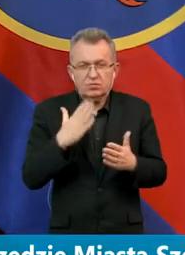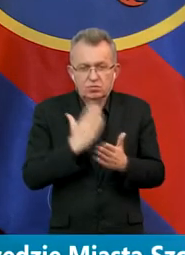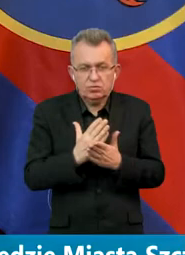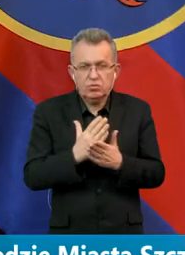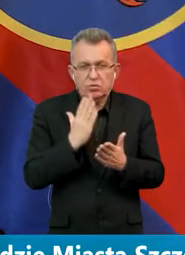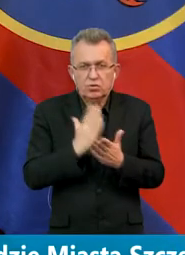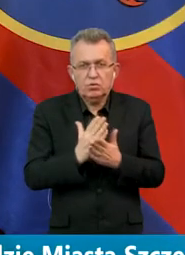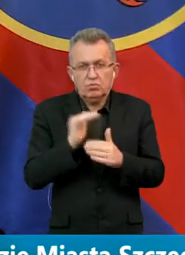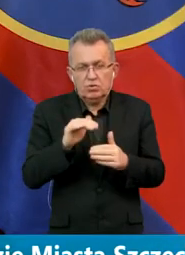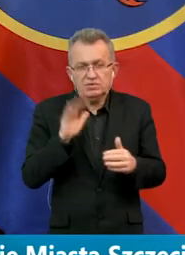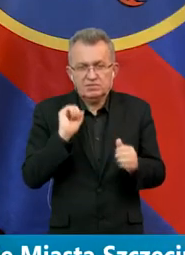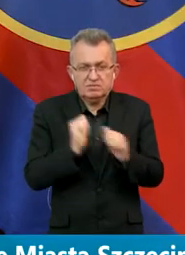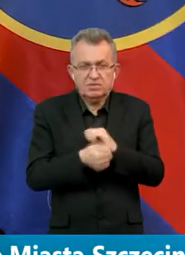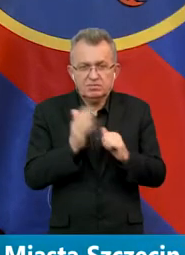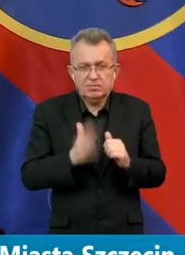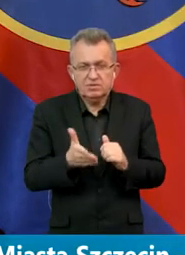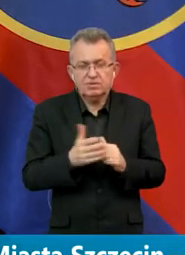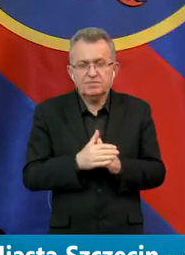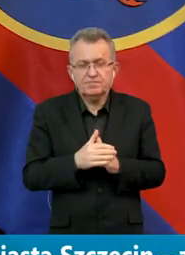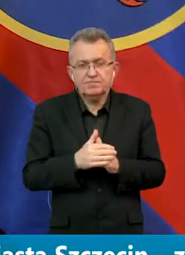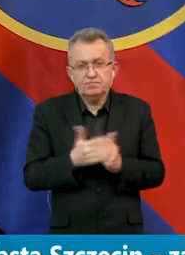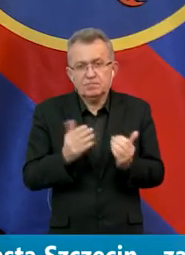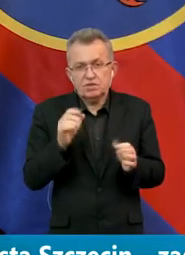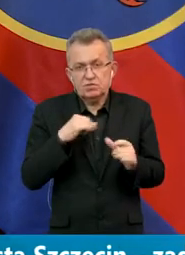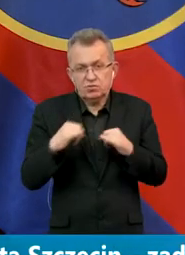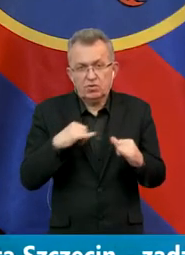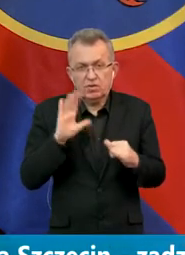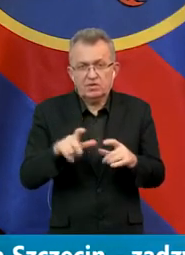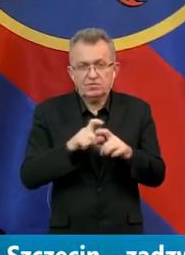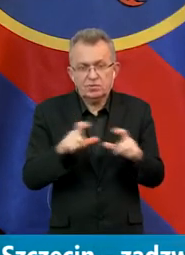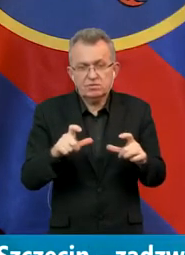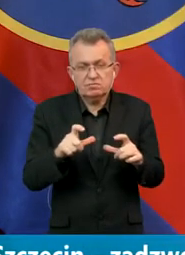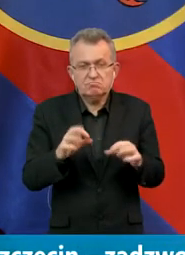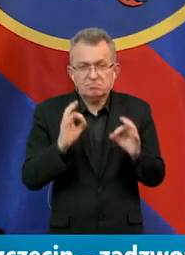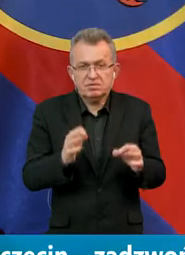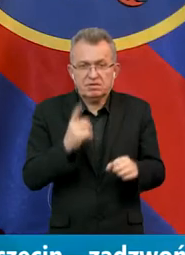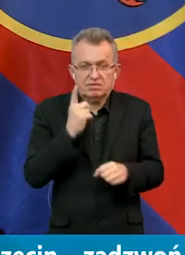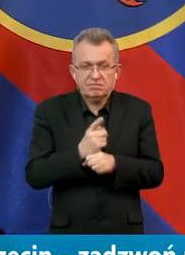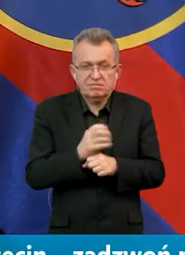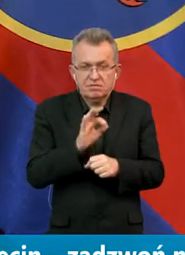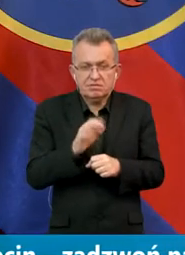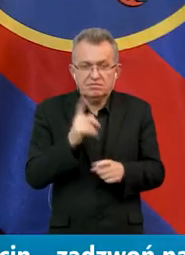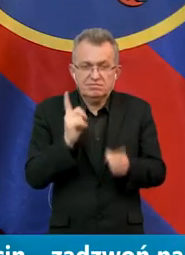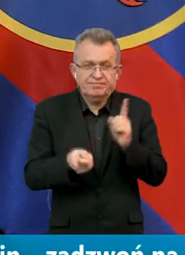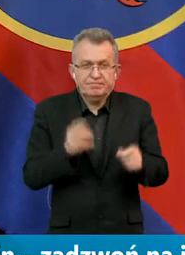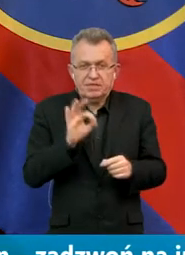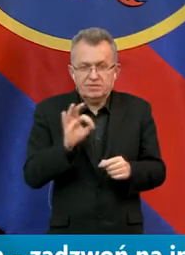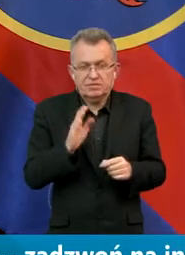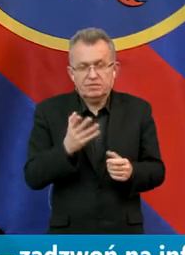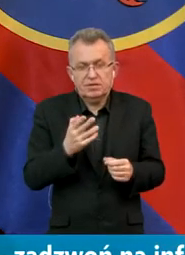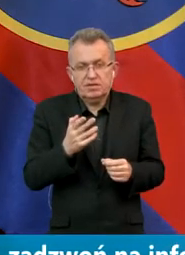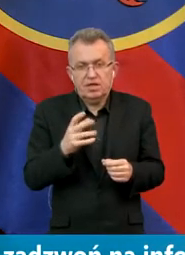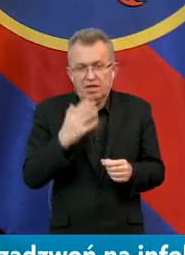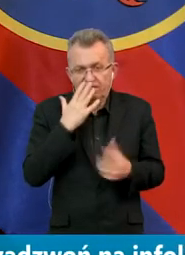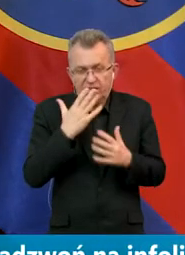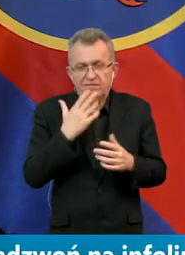sporo się może jeszcze zmienić. Rząd też daje sobie czas na ostateczne podjęcie decyzji, wydanie stosownych rozporządzeń, ale